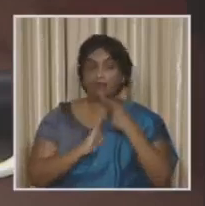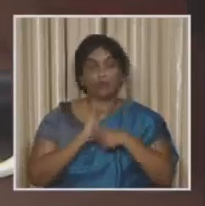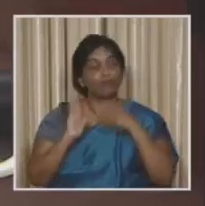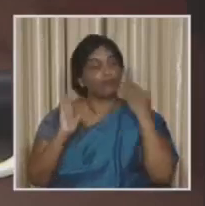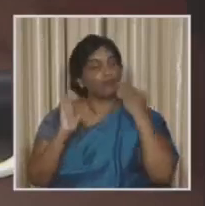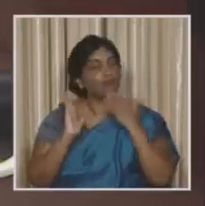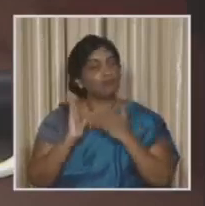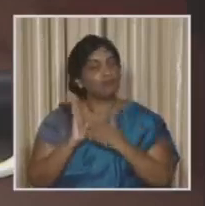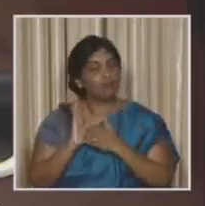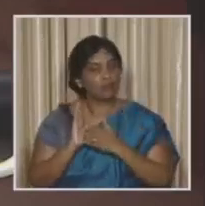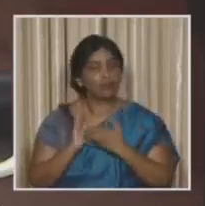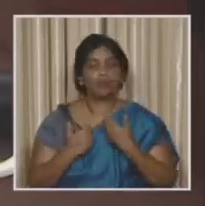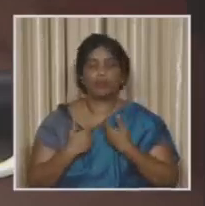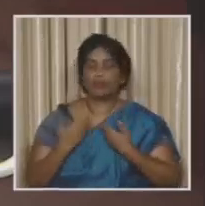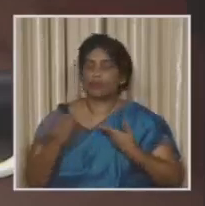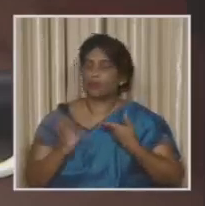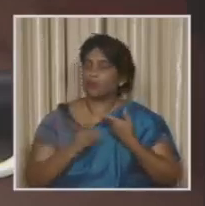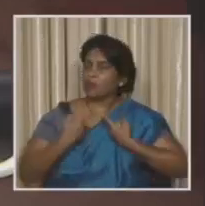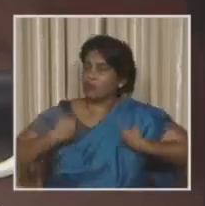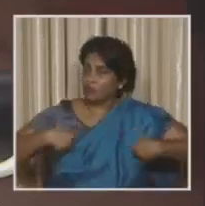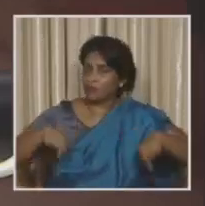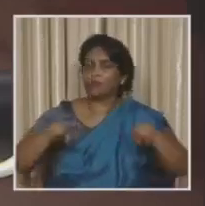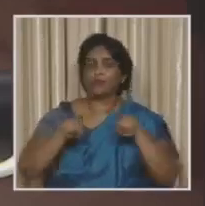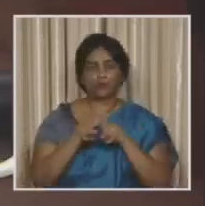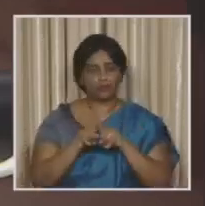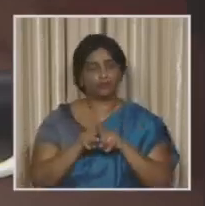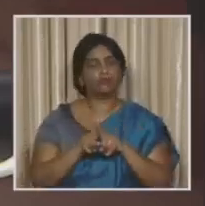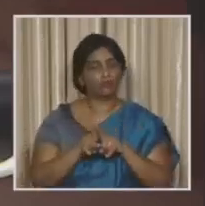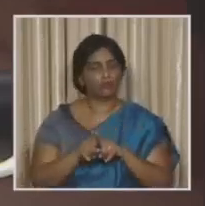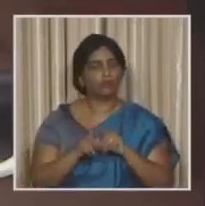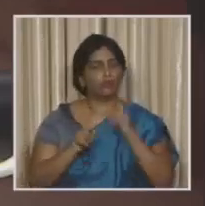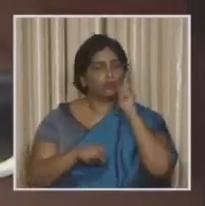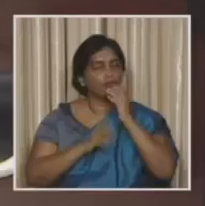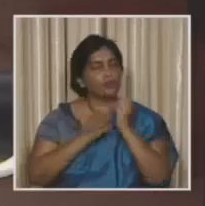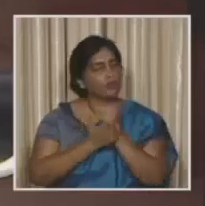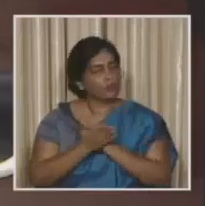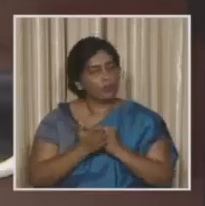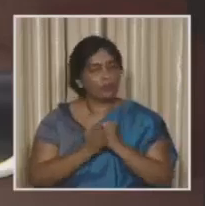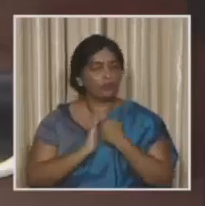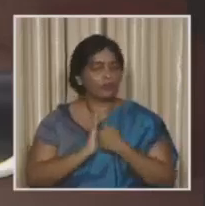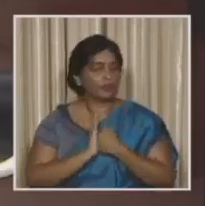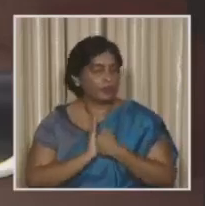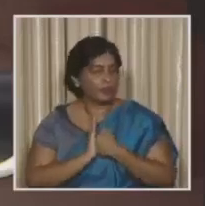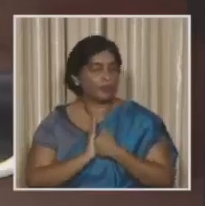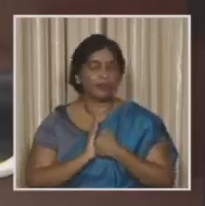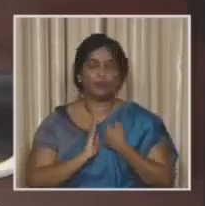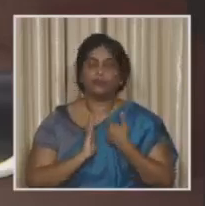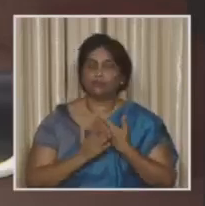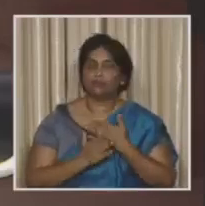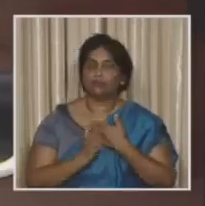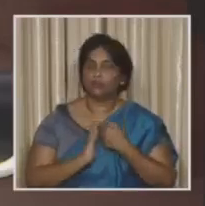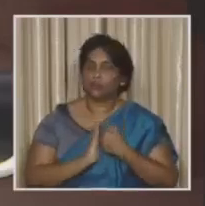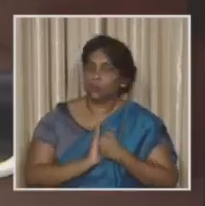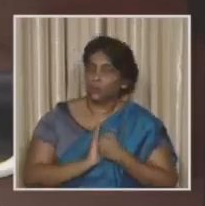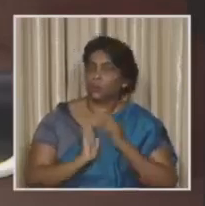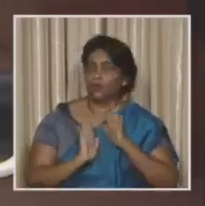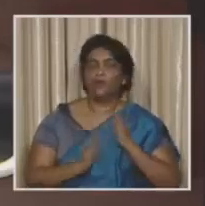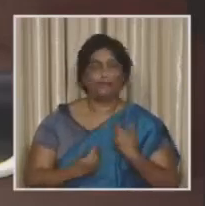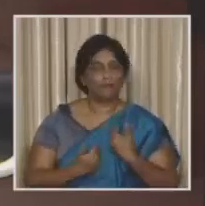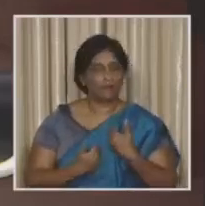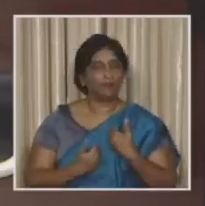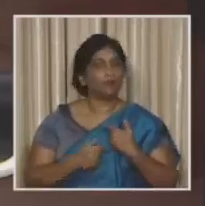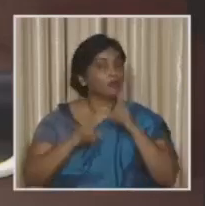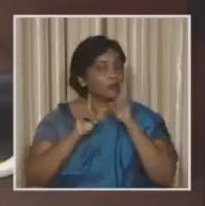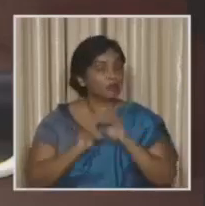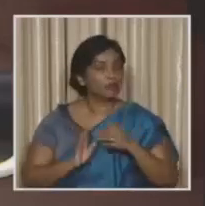bandar. Apa hemat hemat dina tulam. Saya mau pura versi itu namu bakti atau tidak nama gauru aktif.